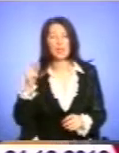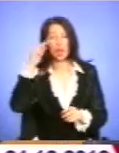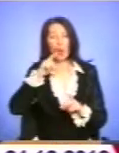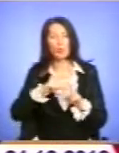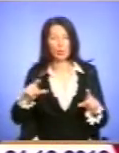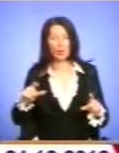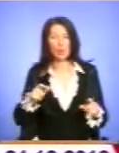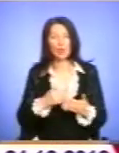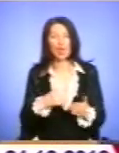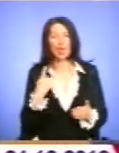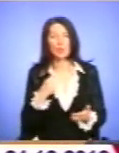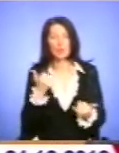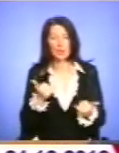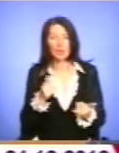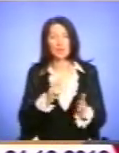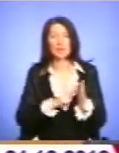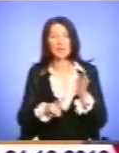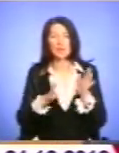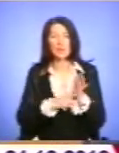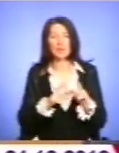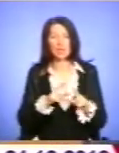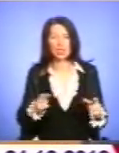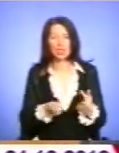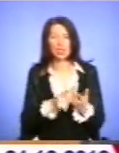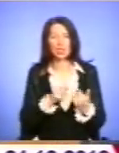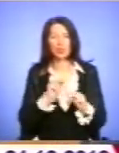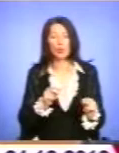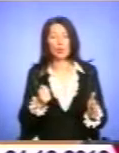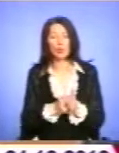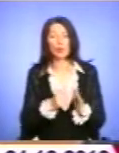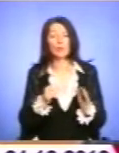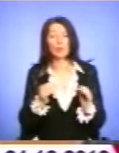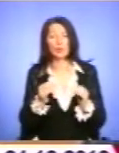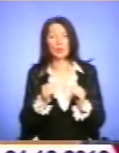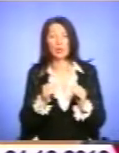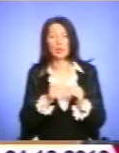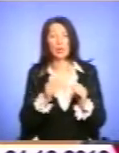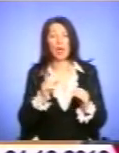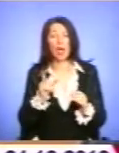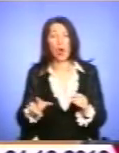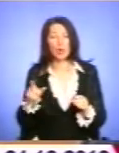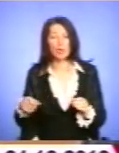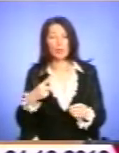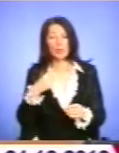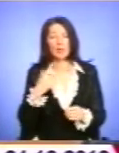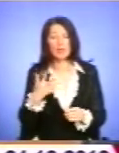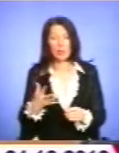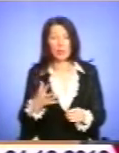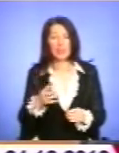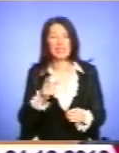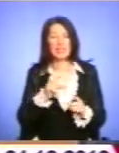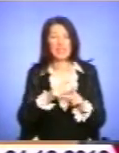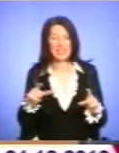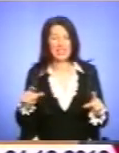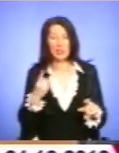функціонує 79 шкіл із чисельністю учнів до 10 осіб. В тому числі 25 шкіл першого ступеня